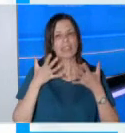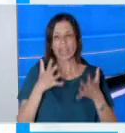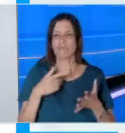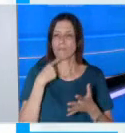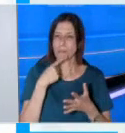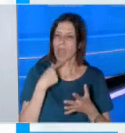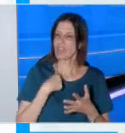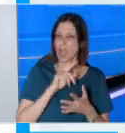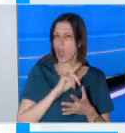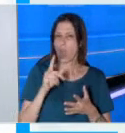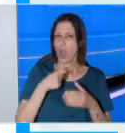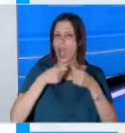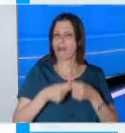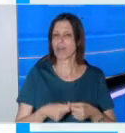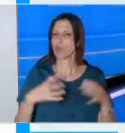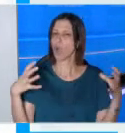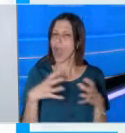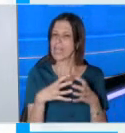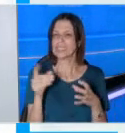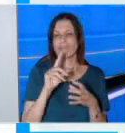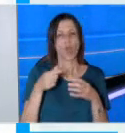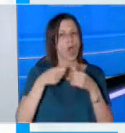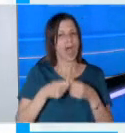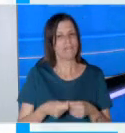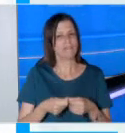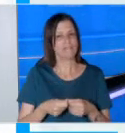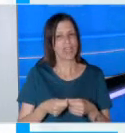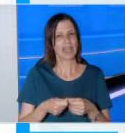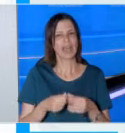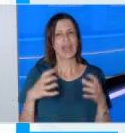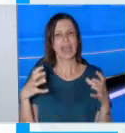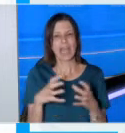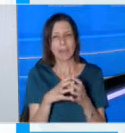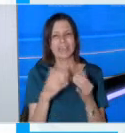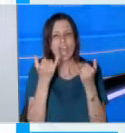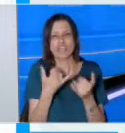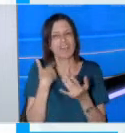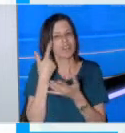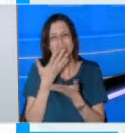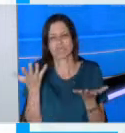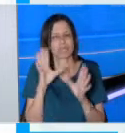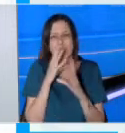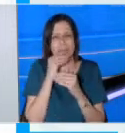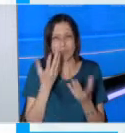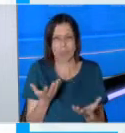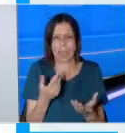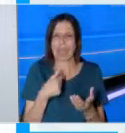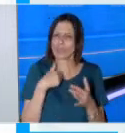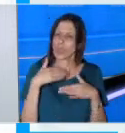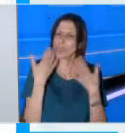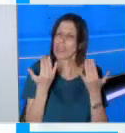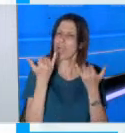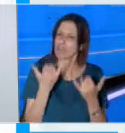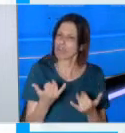הממשלה, אני לא חבר קואליציה ולא חבר קבינט עכשיו, ואין לי מושג על מה מדובר. אני נותן לך